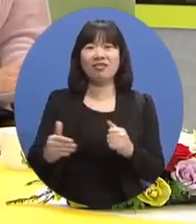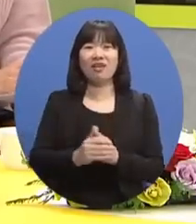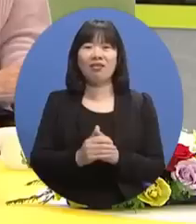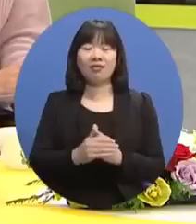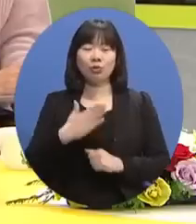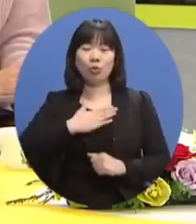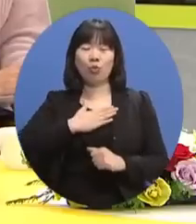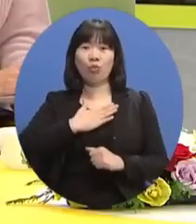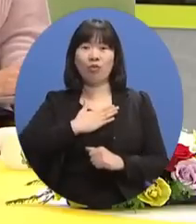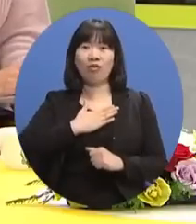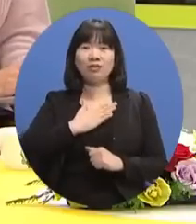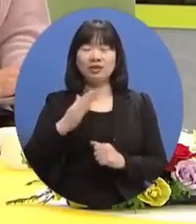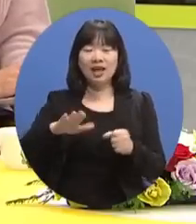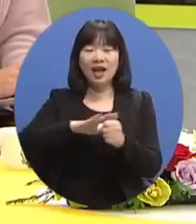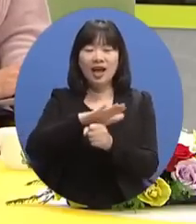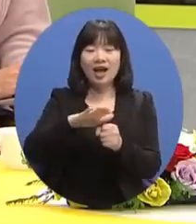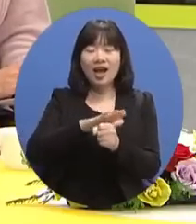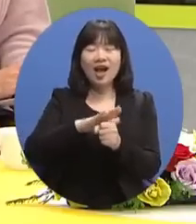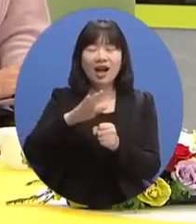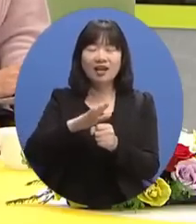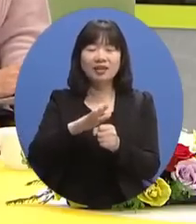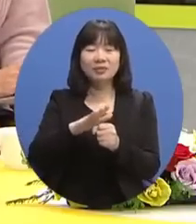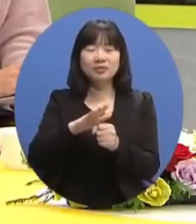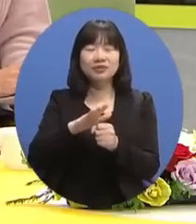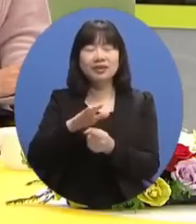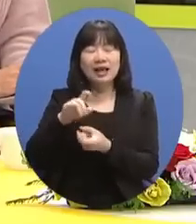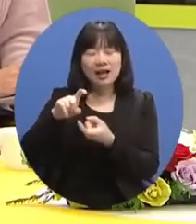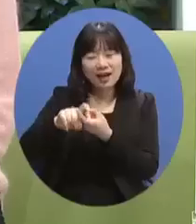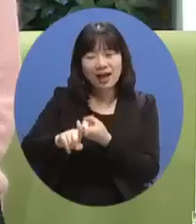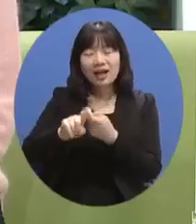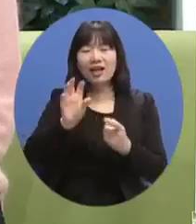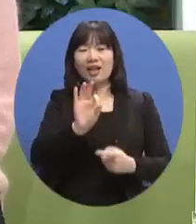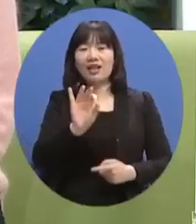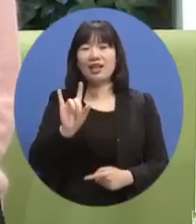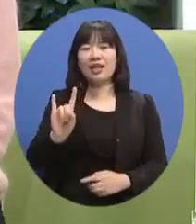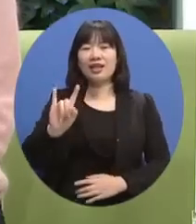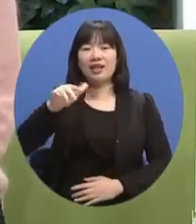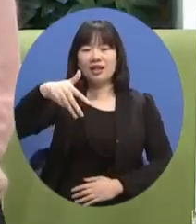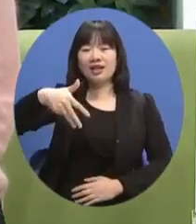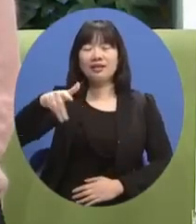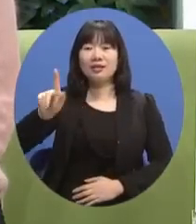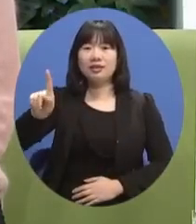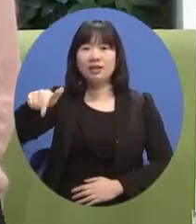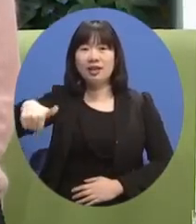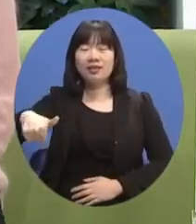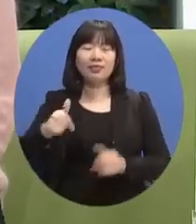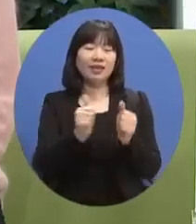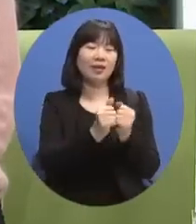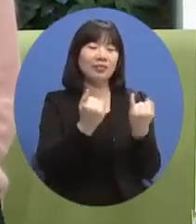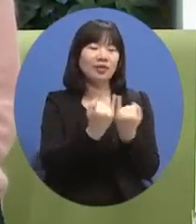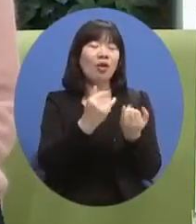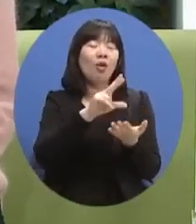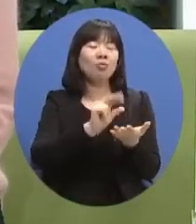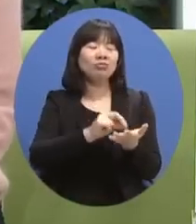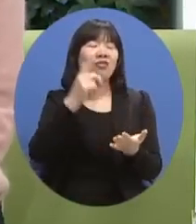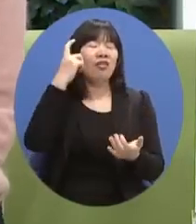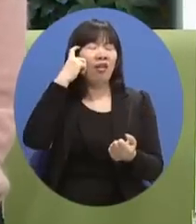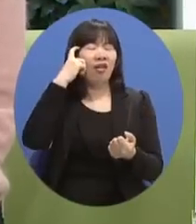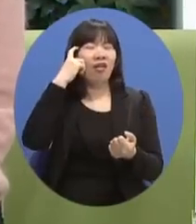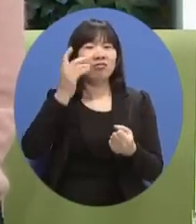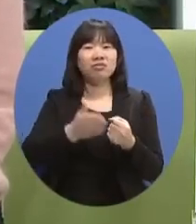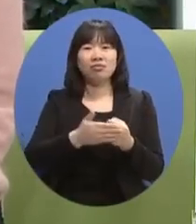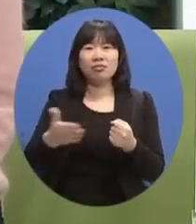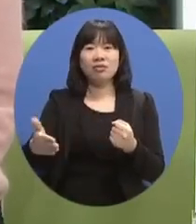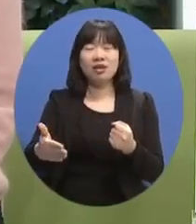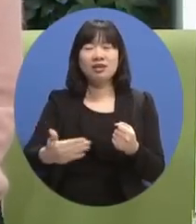전 사실은 그 애착이라는 단어를 네. 저는 그냥 남녀간의 문제로 생각을 해서 예전에는 예,